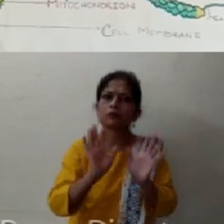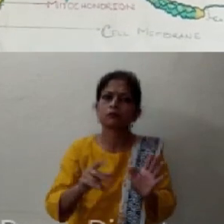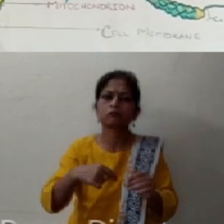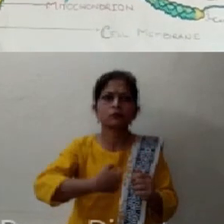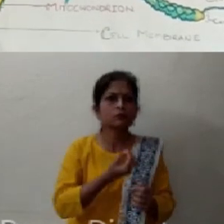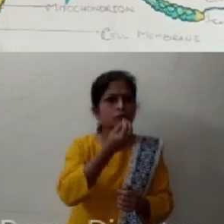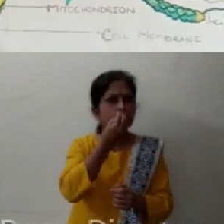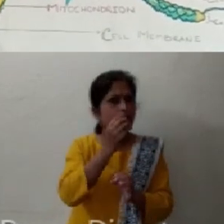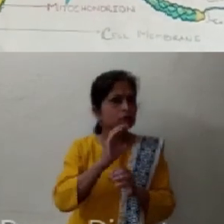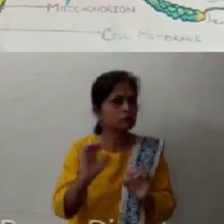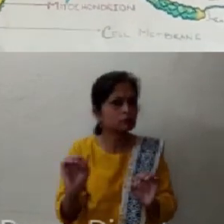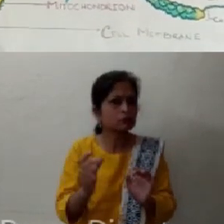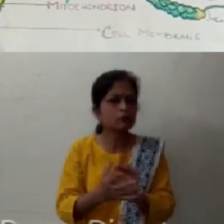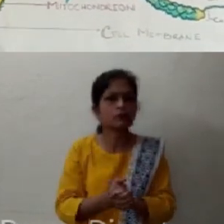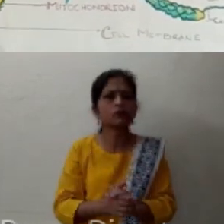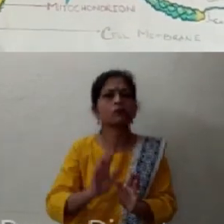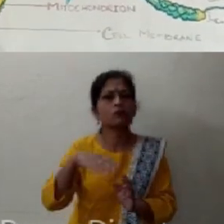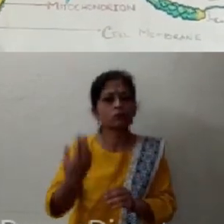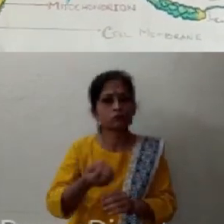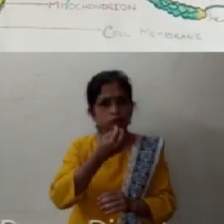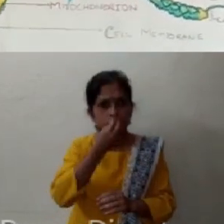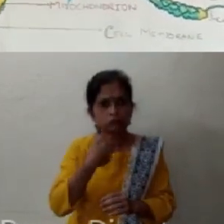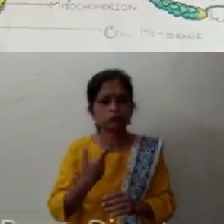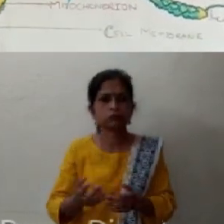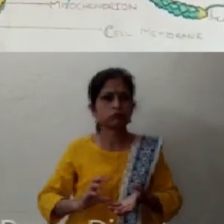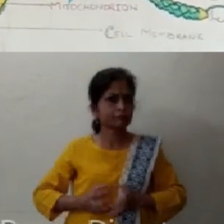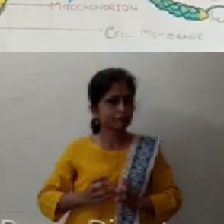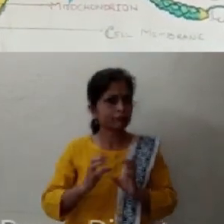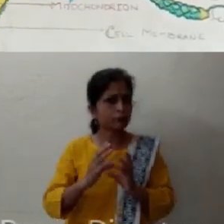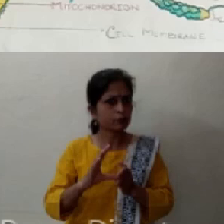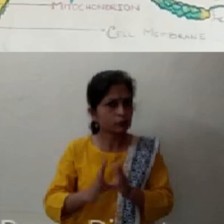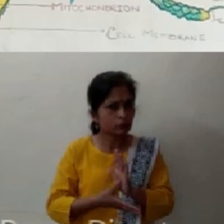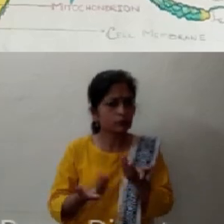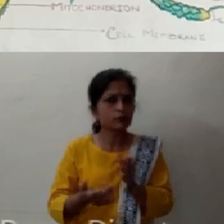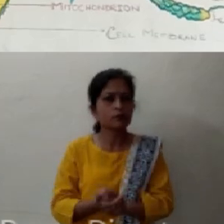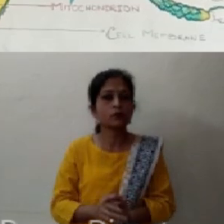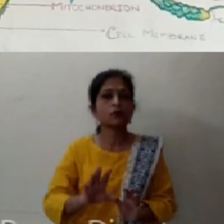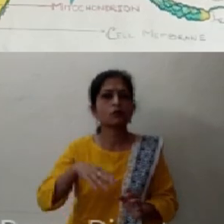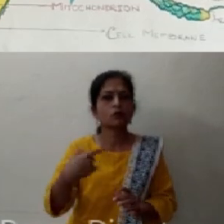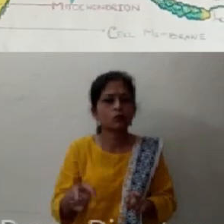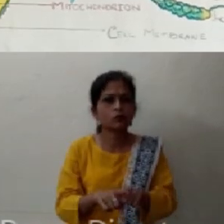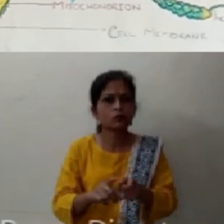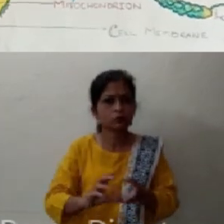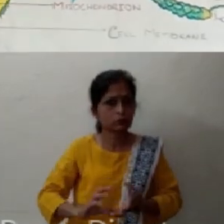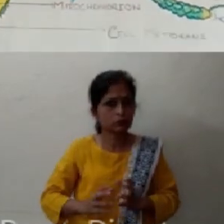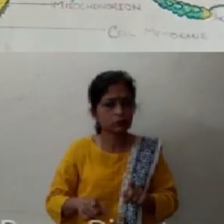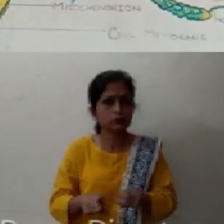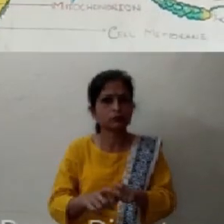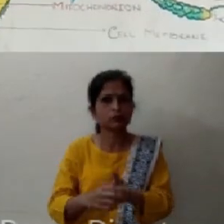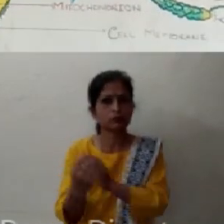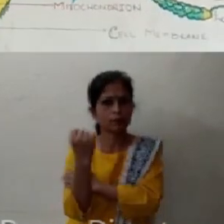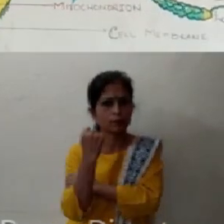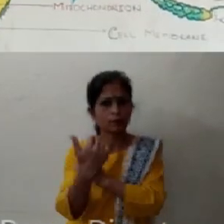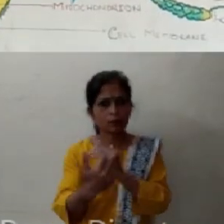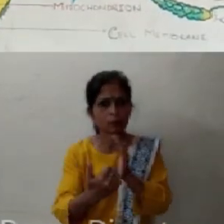ना अपना खुद का खा सकता है, ना जो खाया है उसे पचा सकता है, ना उस पचाए हुए सामान